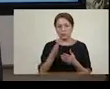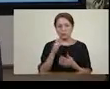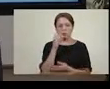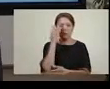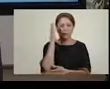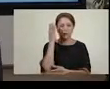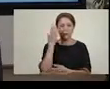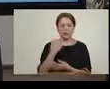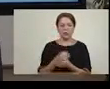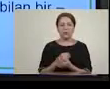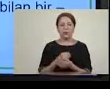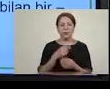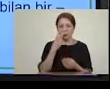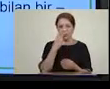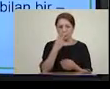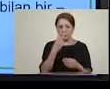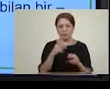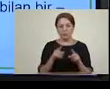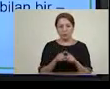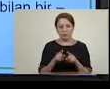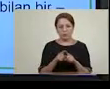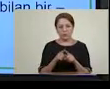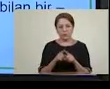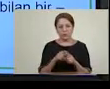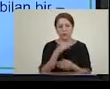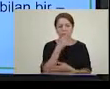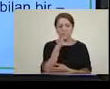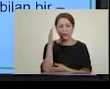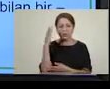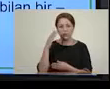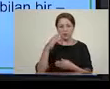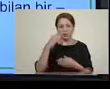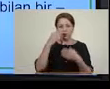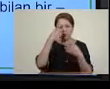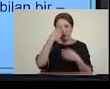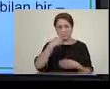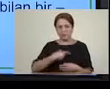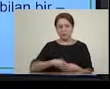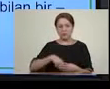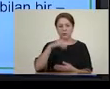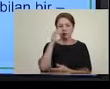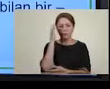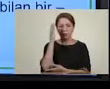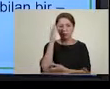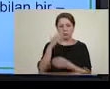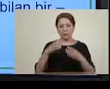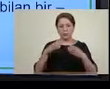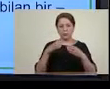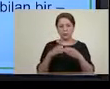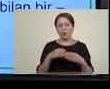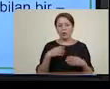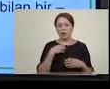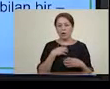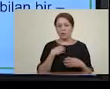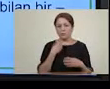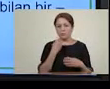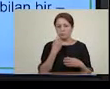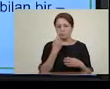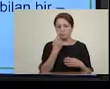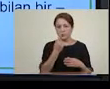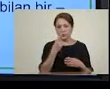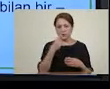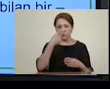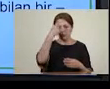Daraxtlar. Mana ko'rib turganingizdek, daraxtlar tanasi yog'ochlashgan, yo'g'on, asosan bitta yo'g'on